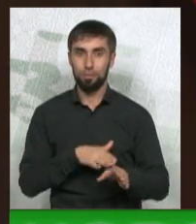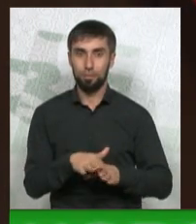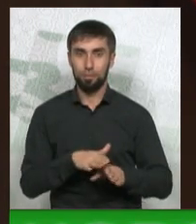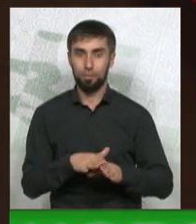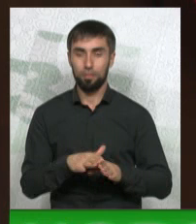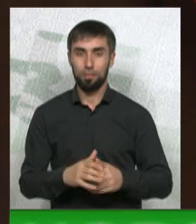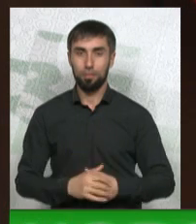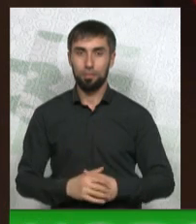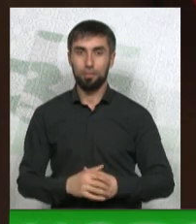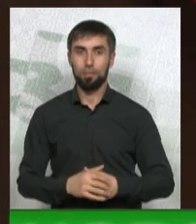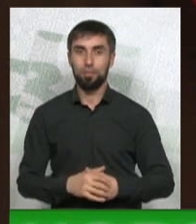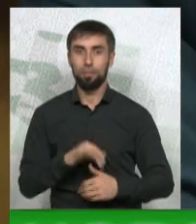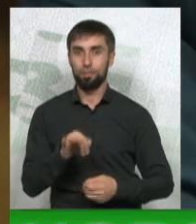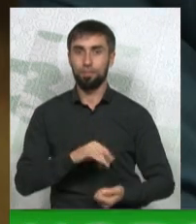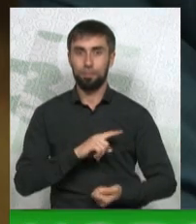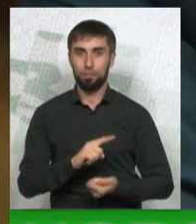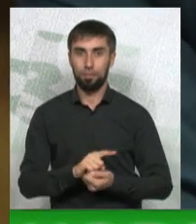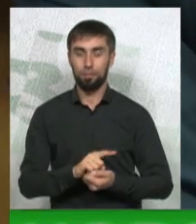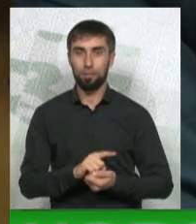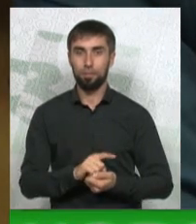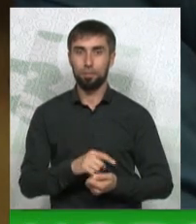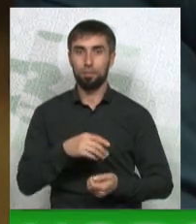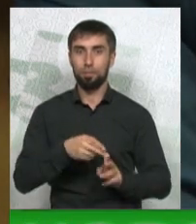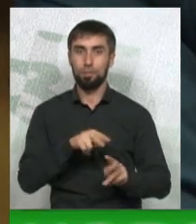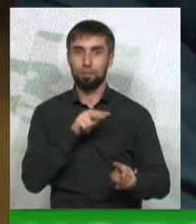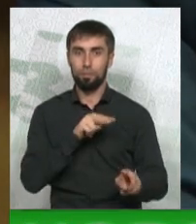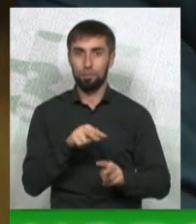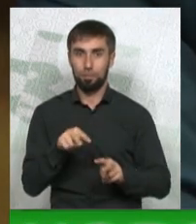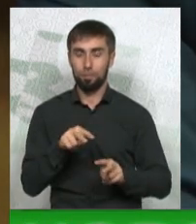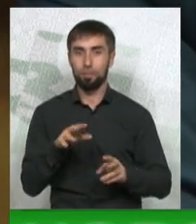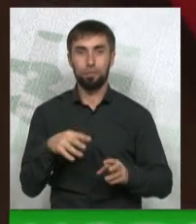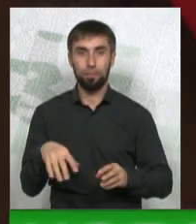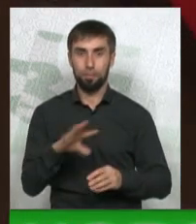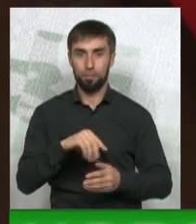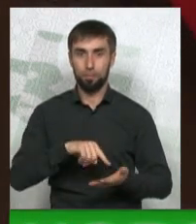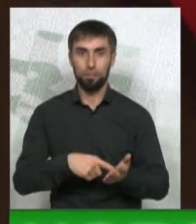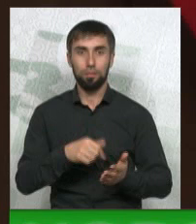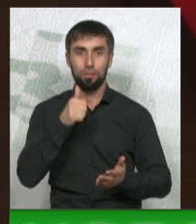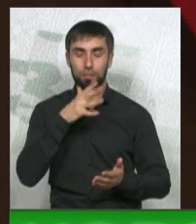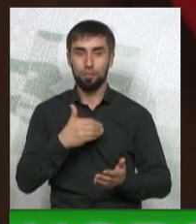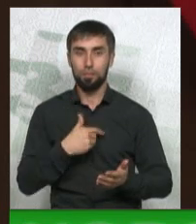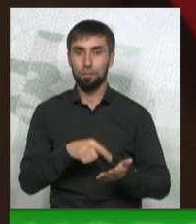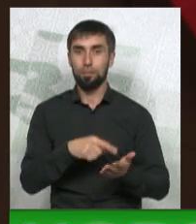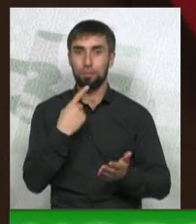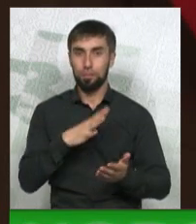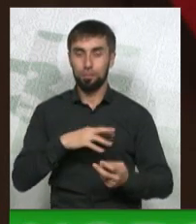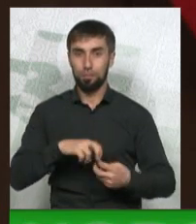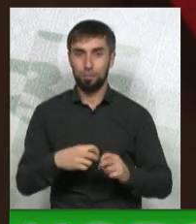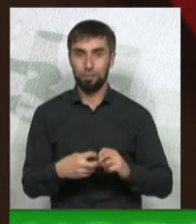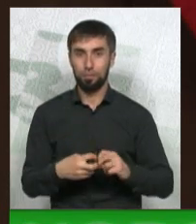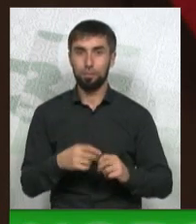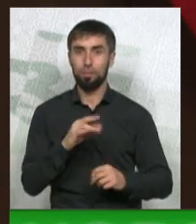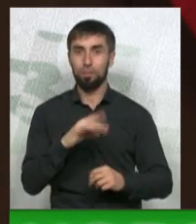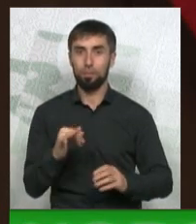исполнители и обязательно столбик контроль. Все пункты, которые мы обозначили, проблемы,